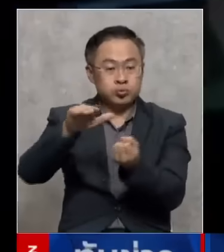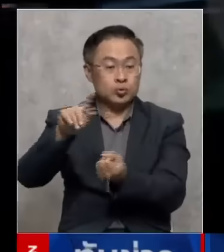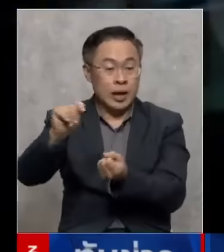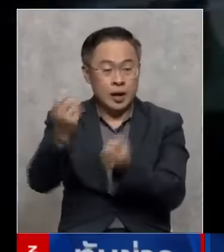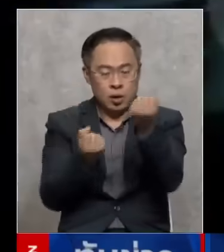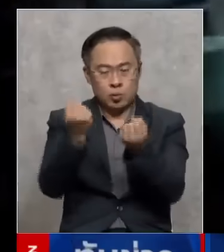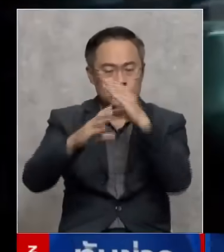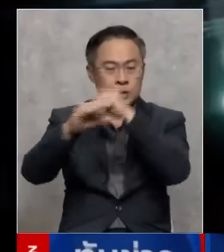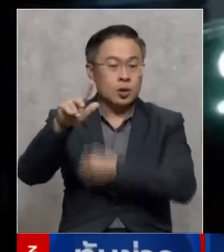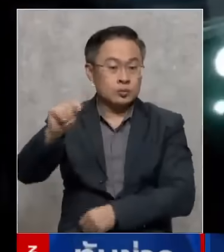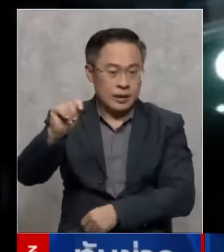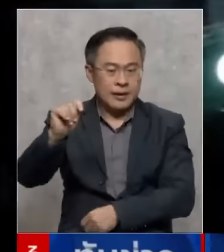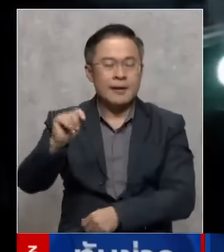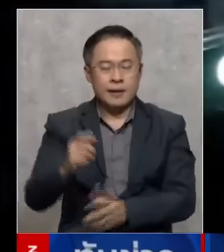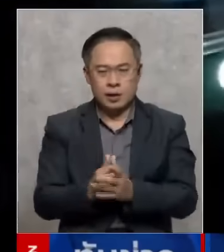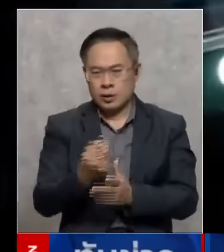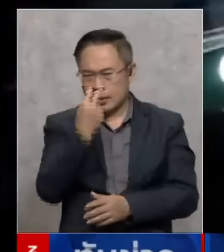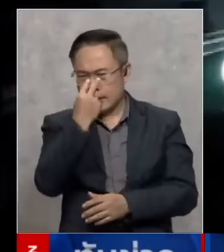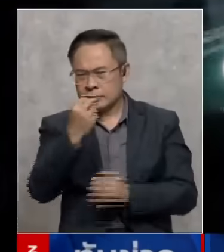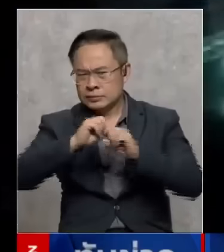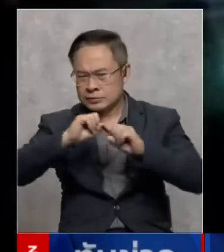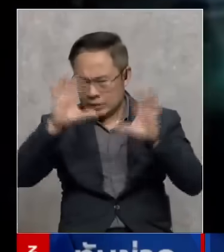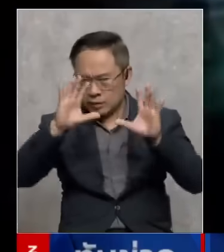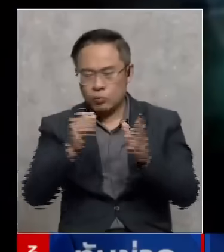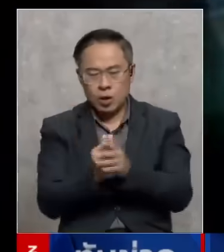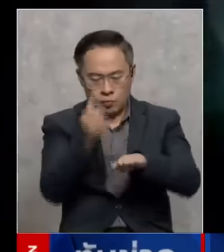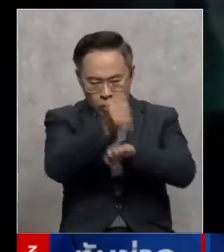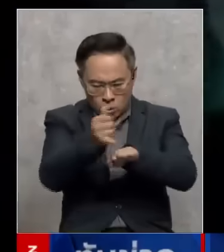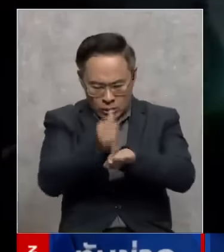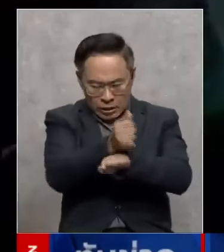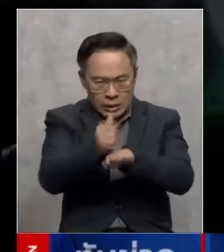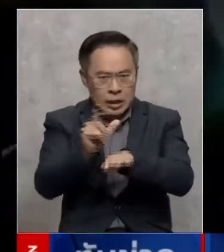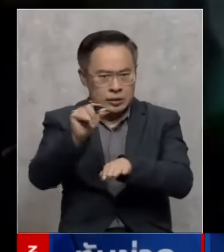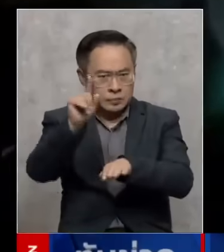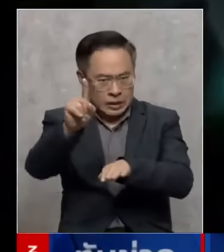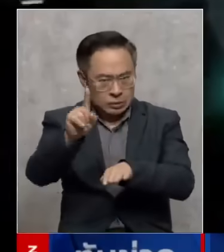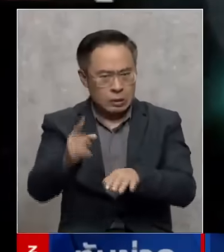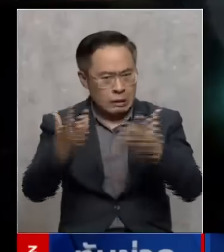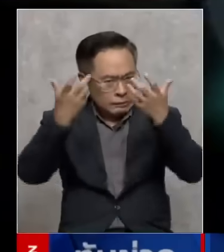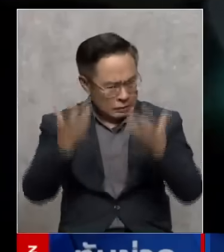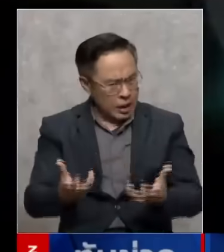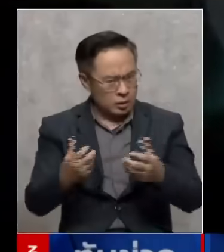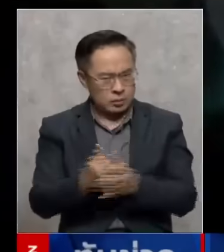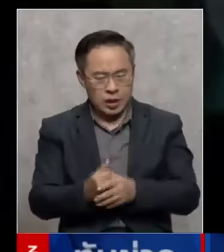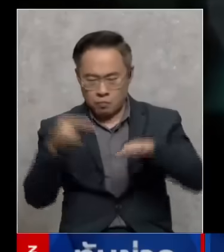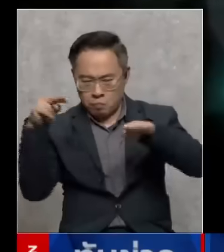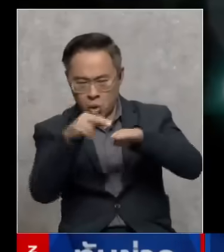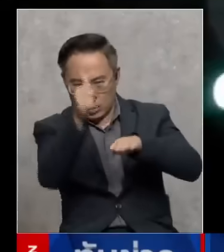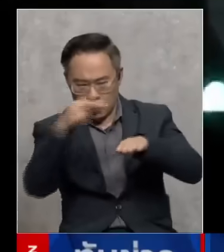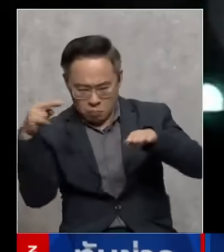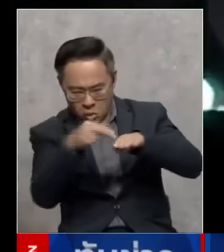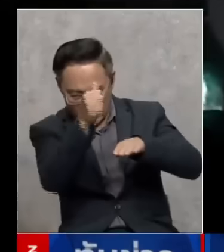Fortunerสีน้ำตาลลักษณะคือมันเห็นได้ชัดอ่ะนั่งกันมา 21คนน่ะน้ำหนักรวมก็หลายร้อยกิโลอยู่นะ